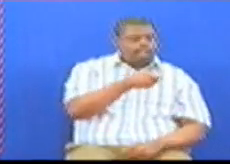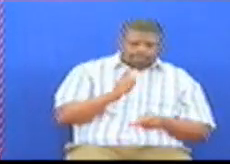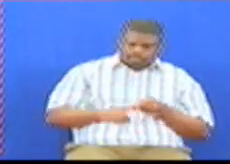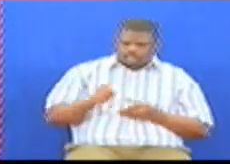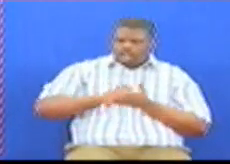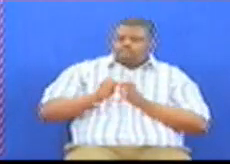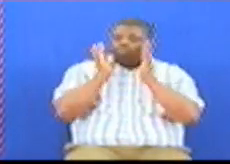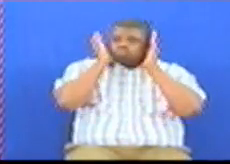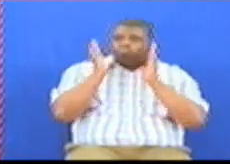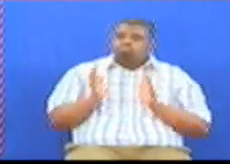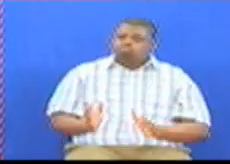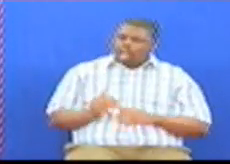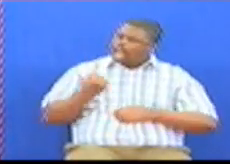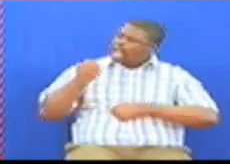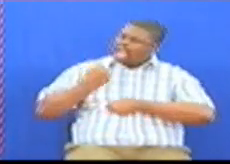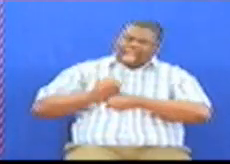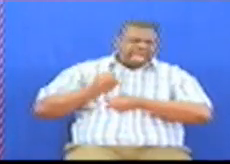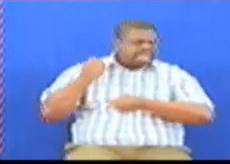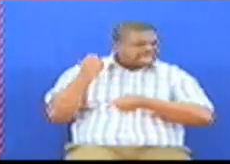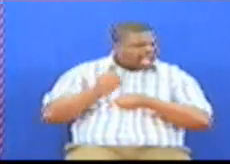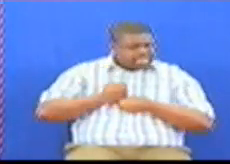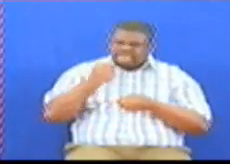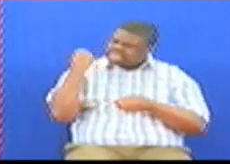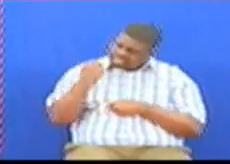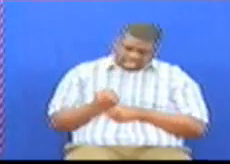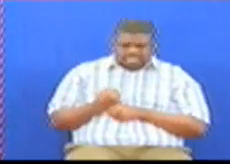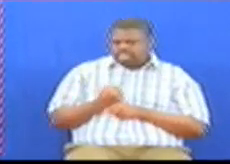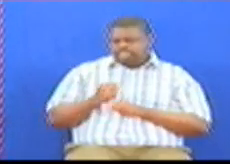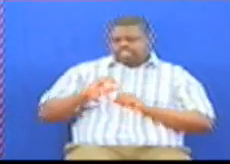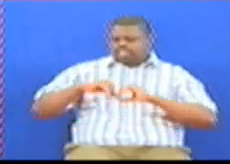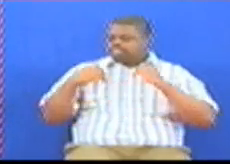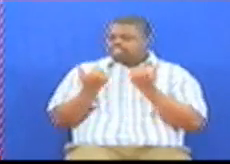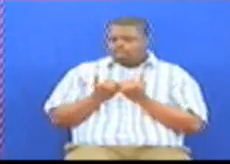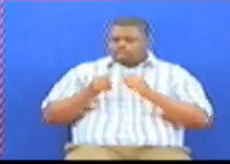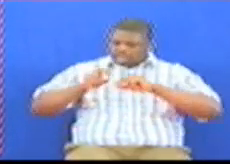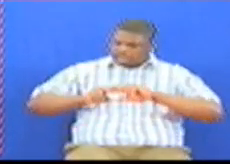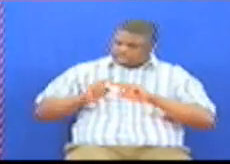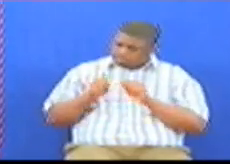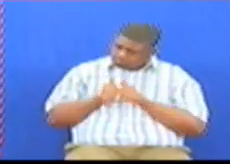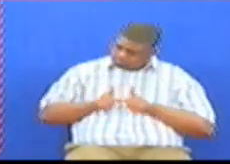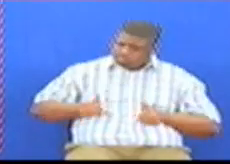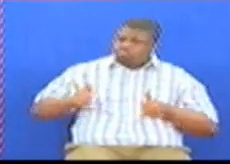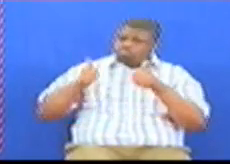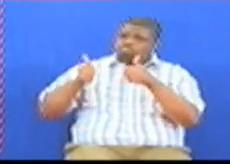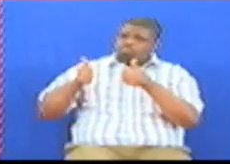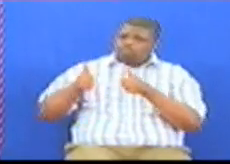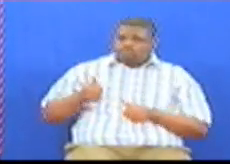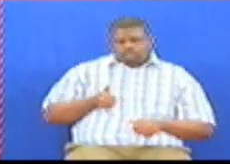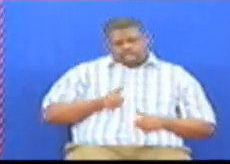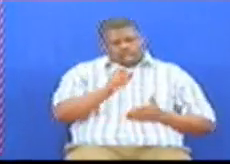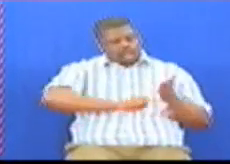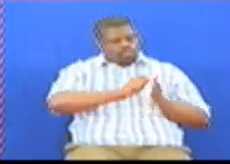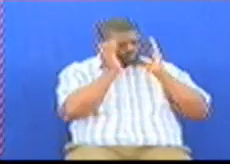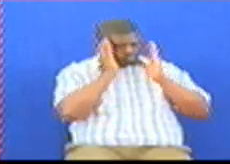Ali Bashir amefanya kazi nzuri sana kuweka chama kikae vizuri. Na kupongeza sana katibu wetu mkuu, na